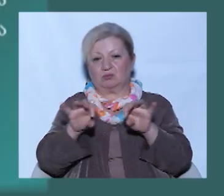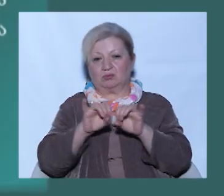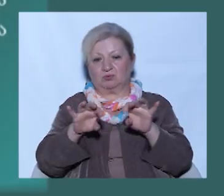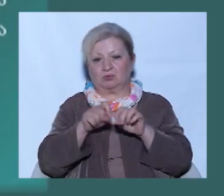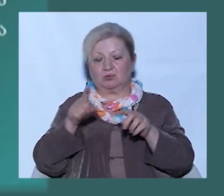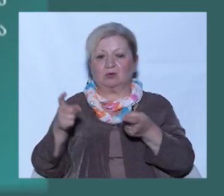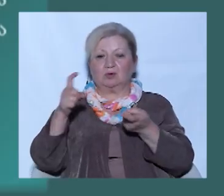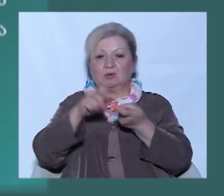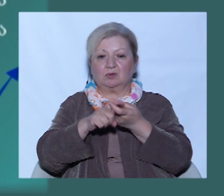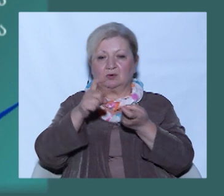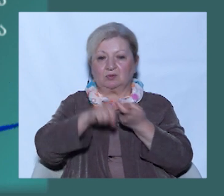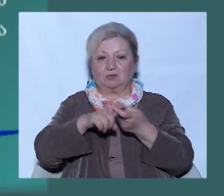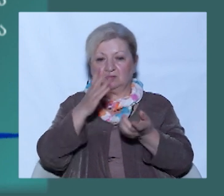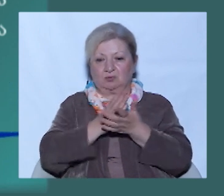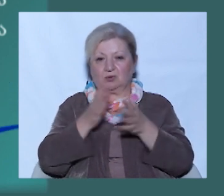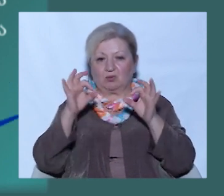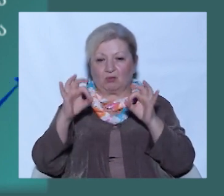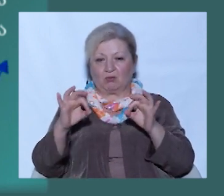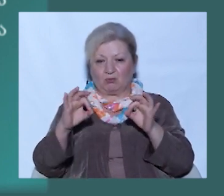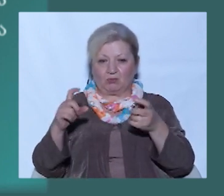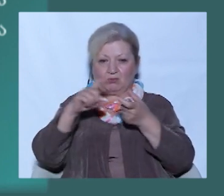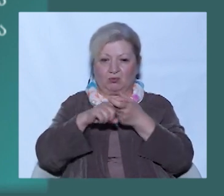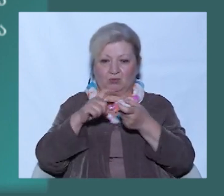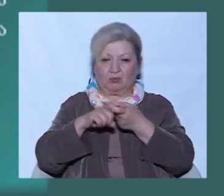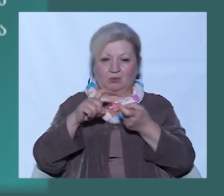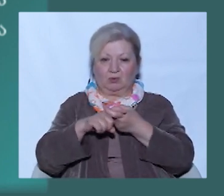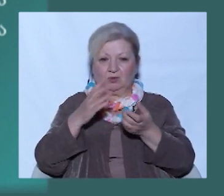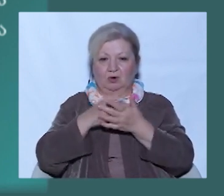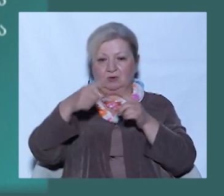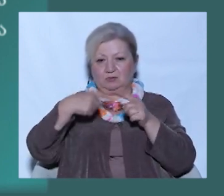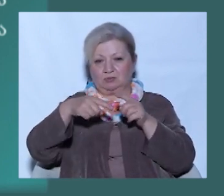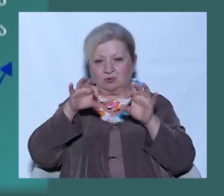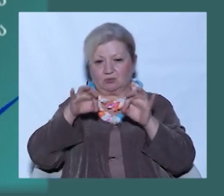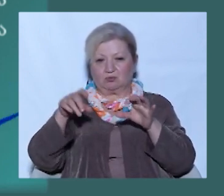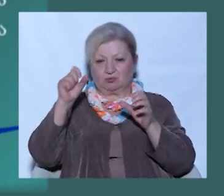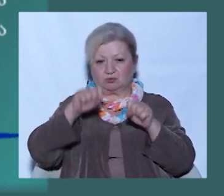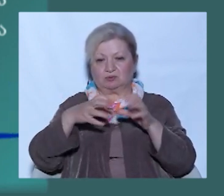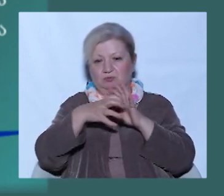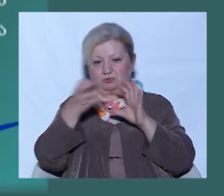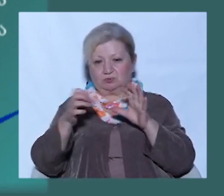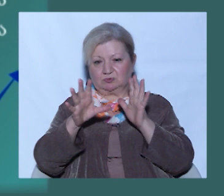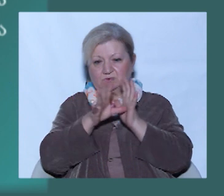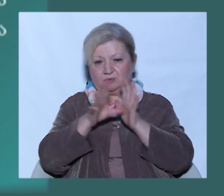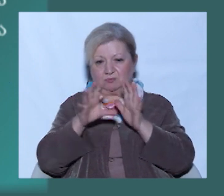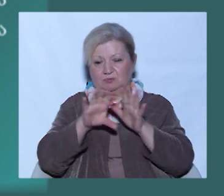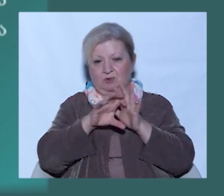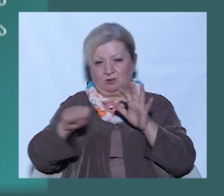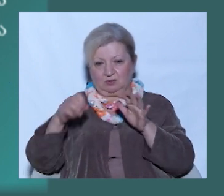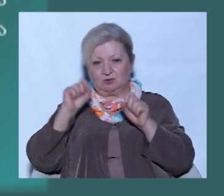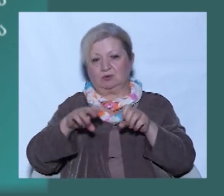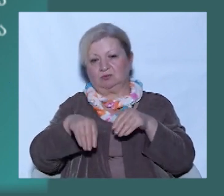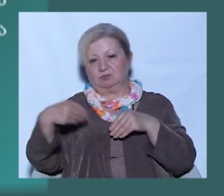ამ ჩარჩოზე აქ საკონტაქტო რგოლები წამოცმული. ამ საკონტაქტო რგოლებიდან შეგვიძლია ჩვენ მოხსნათ